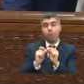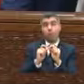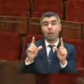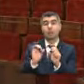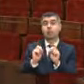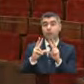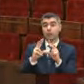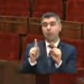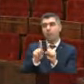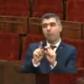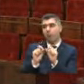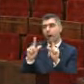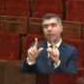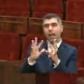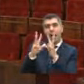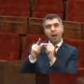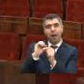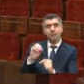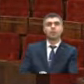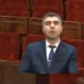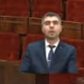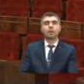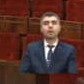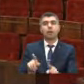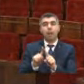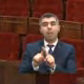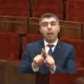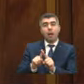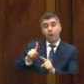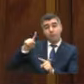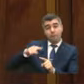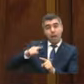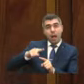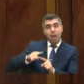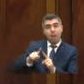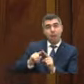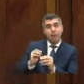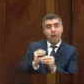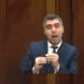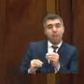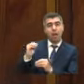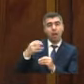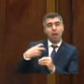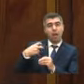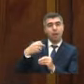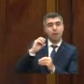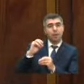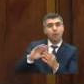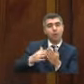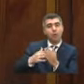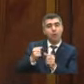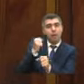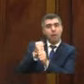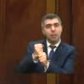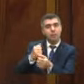الشيء وضحته بالأرقام، ويمكن أن أحضر حتى بالعدد الأيام اللي كيربحها المواطن أو المقاولة في كل